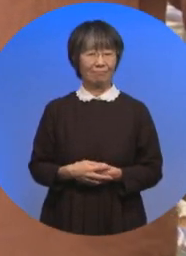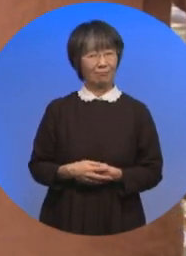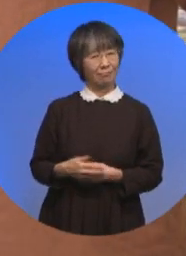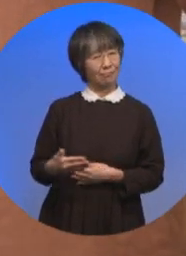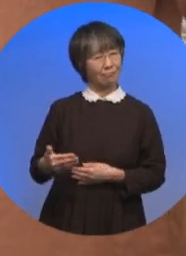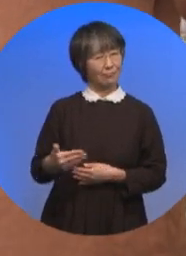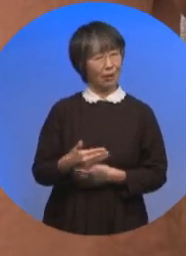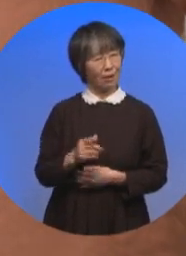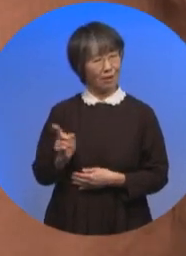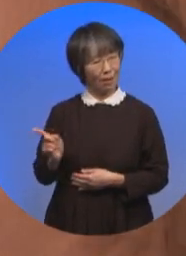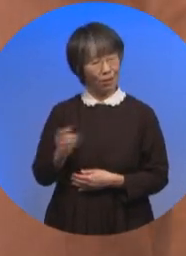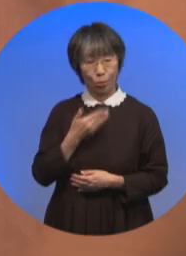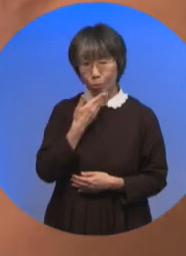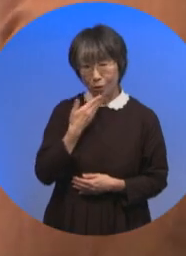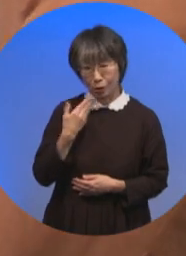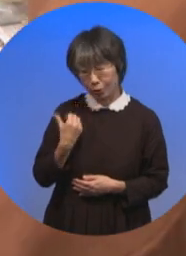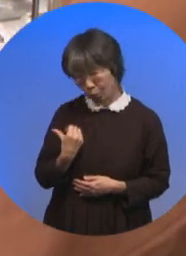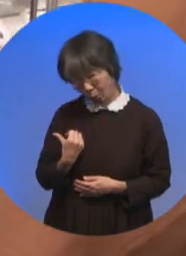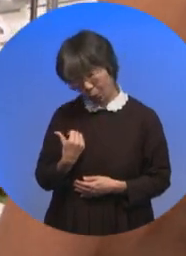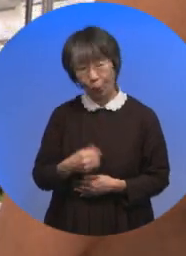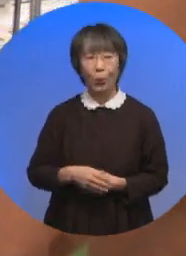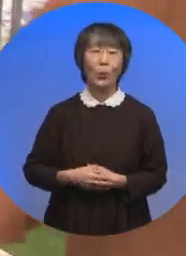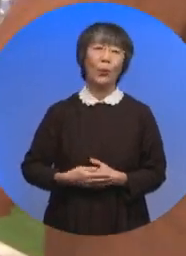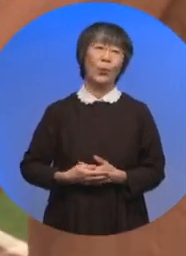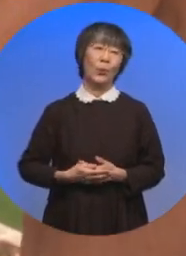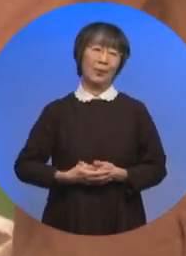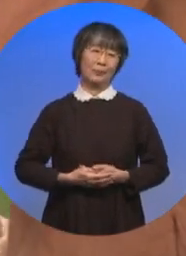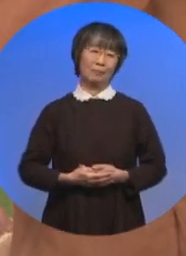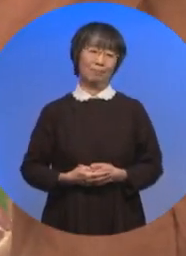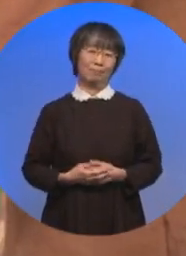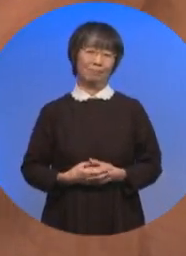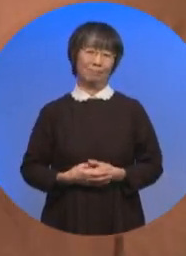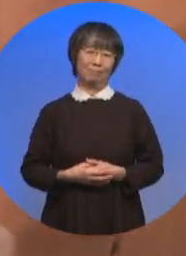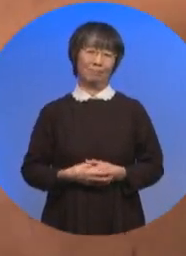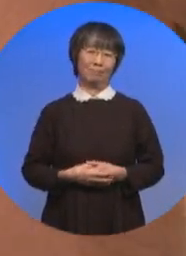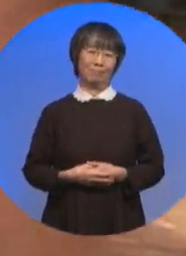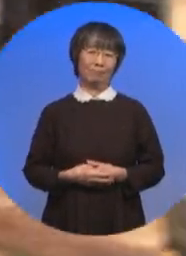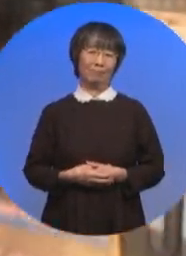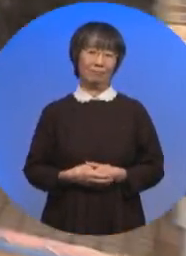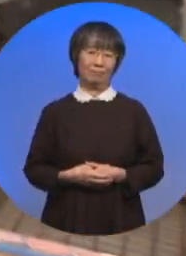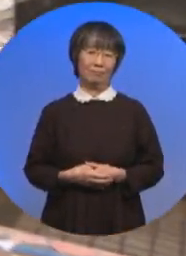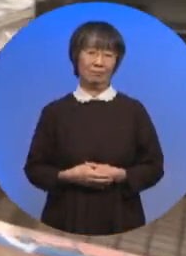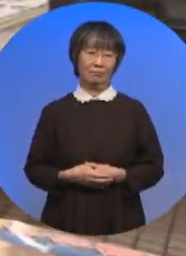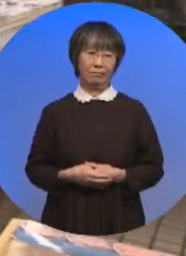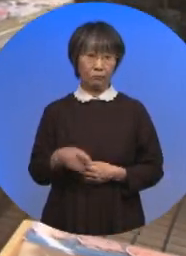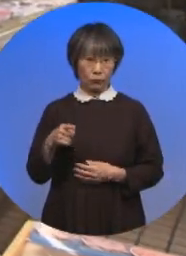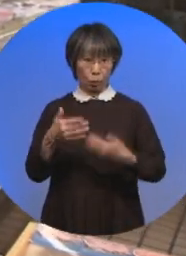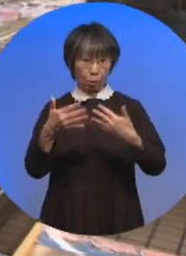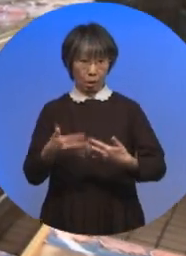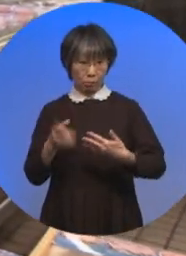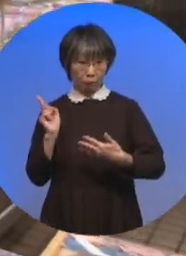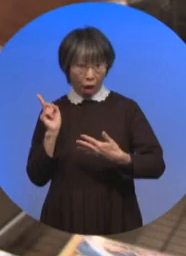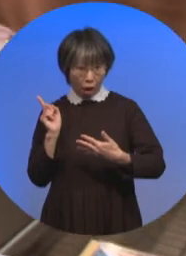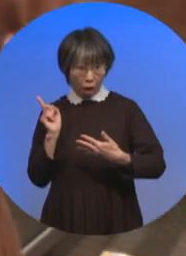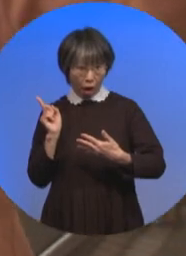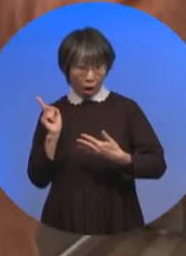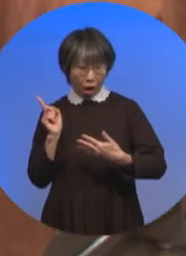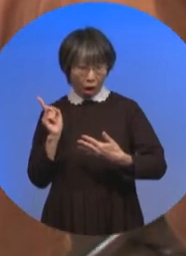魚でしょこれ。 ケバブ。 あ、あ、アジかなんかでしょ。 フォックス TV。 フォック